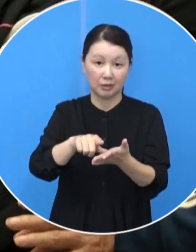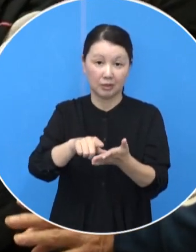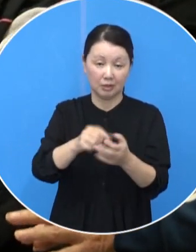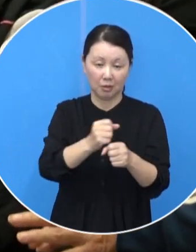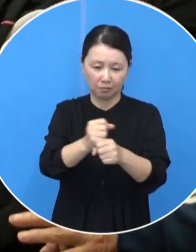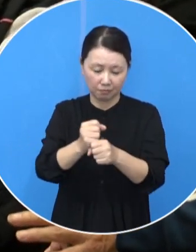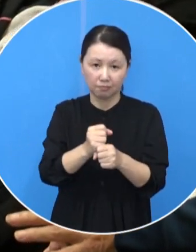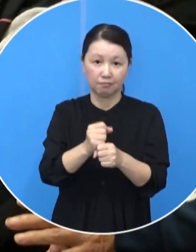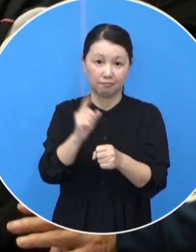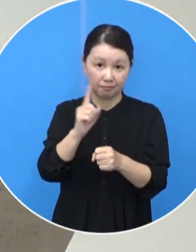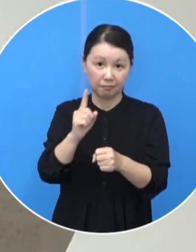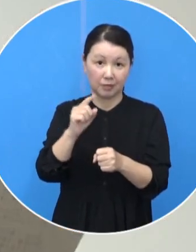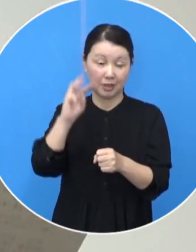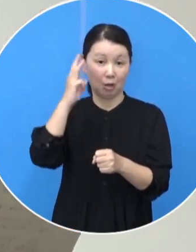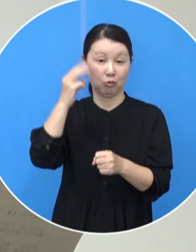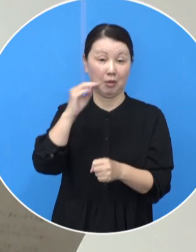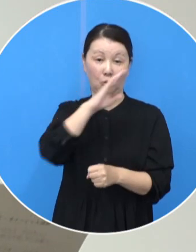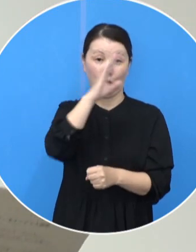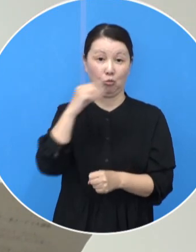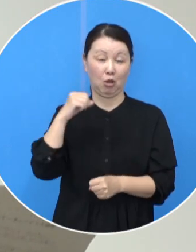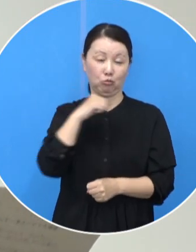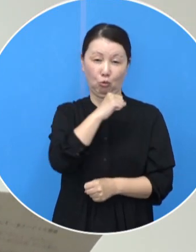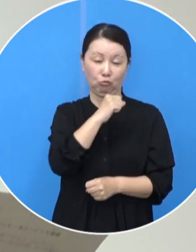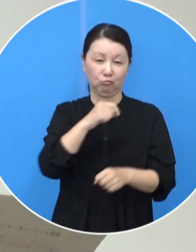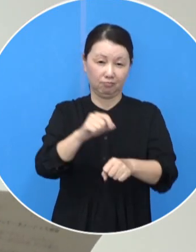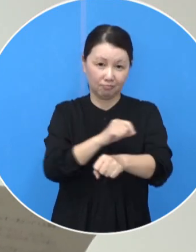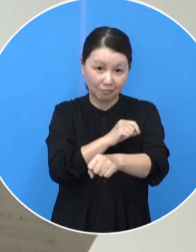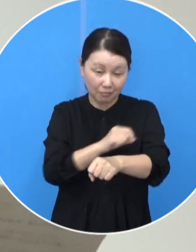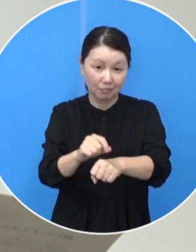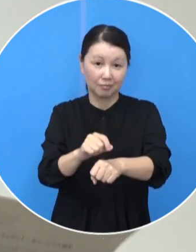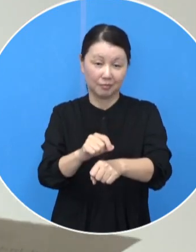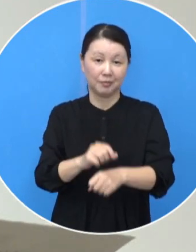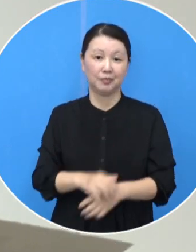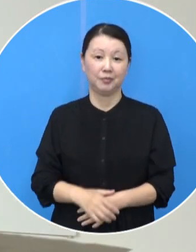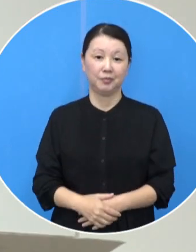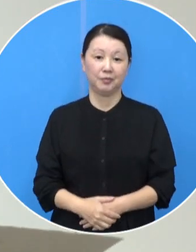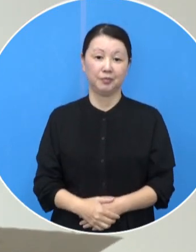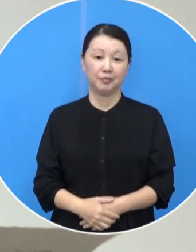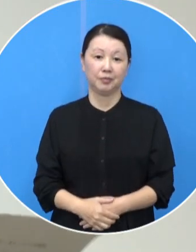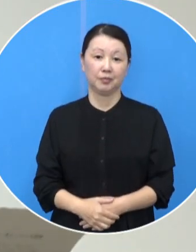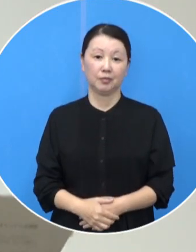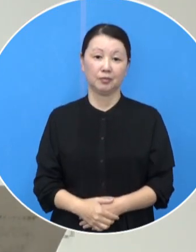運ばれているのが鹿児島本格焼酎の特徴であります。